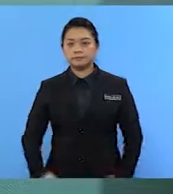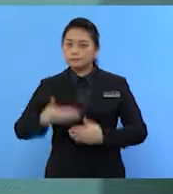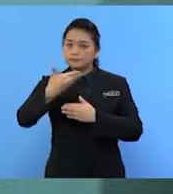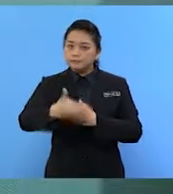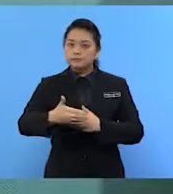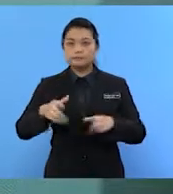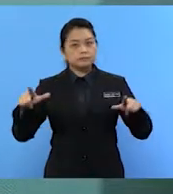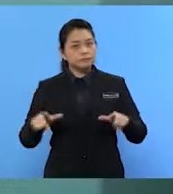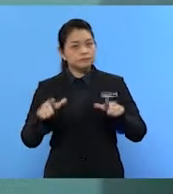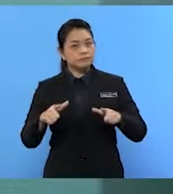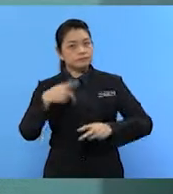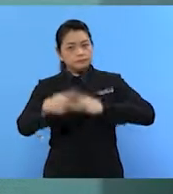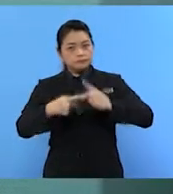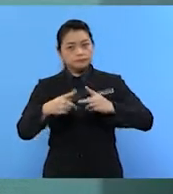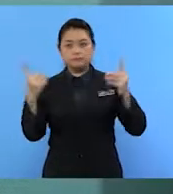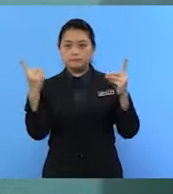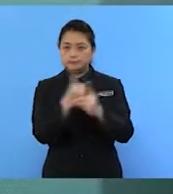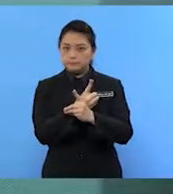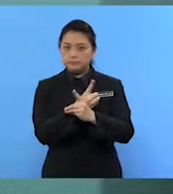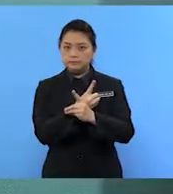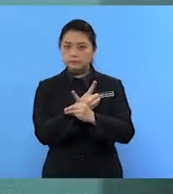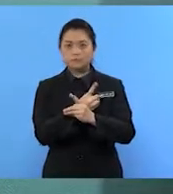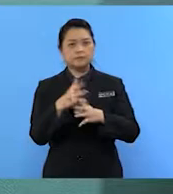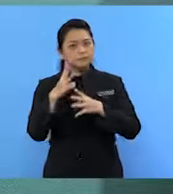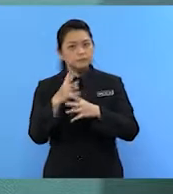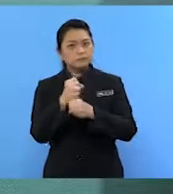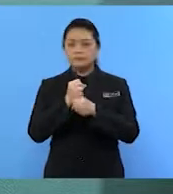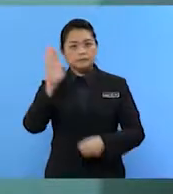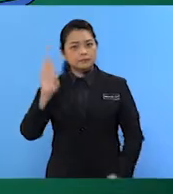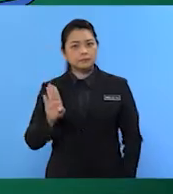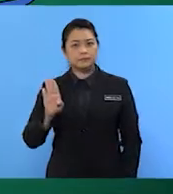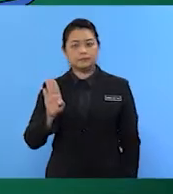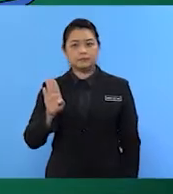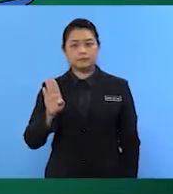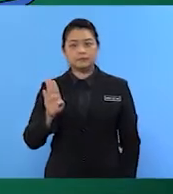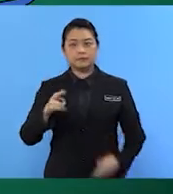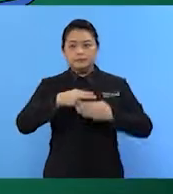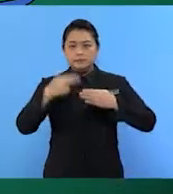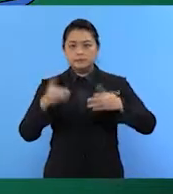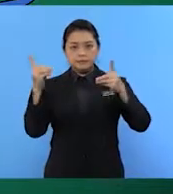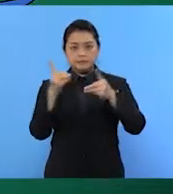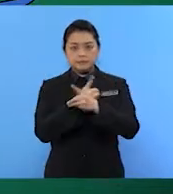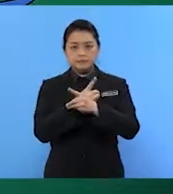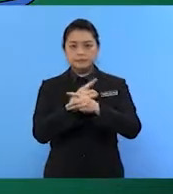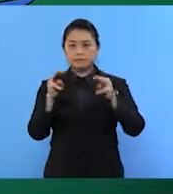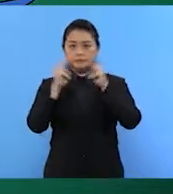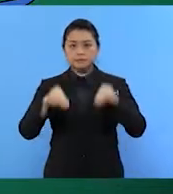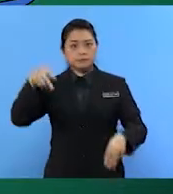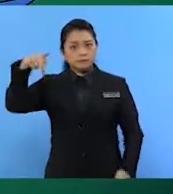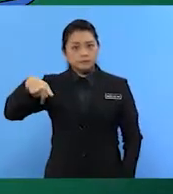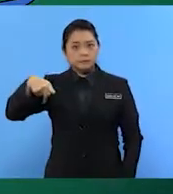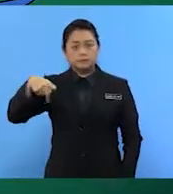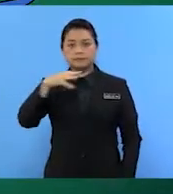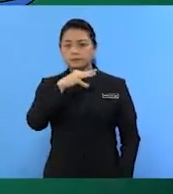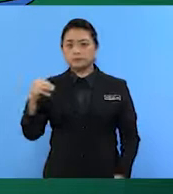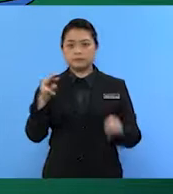Selepas melakukan proses pendaraban, didapati bahawa hasil darab matriks P